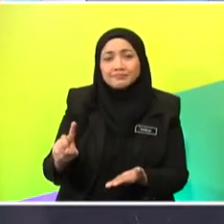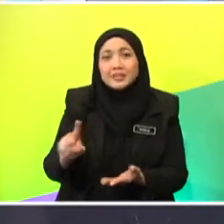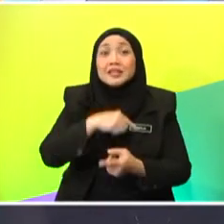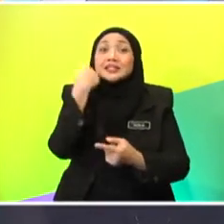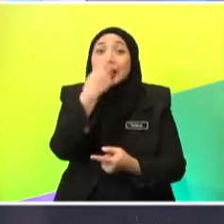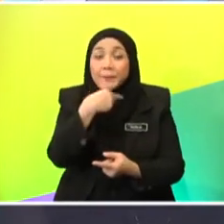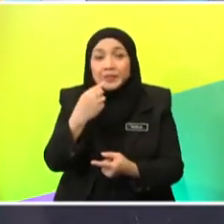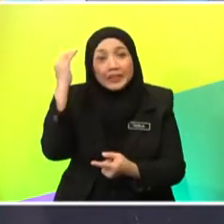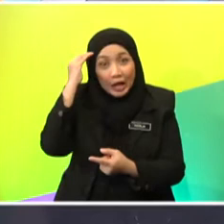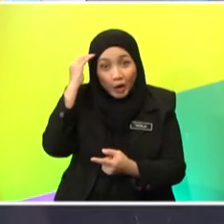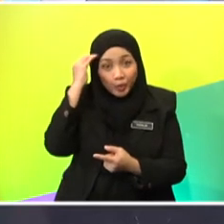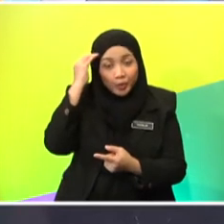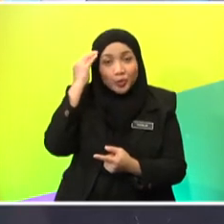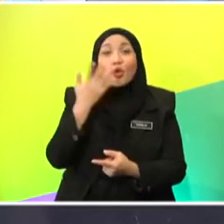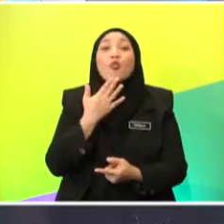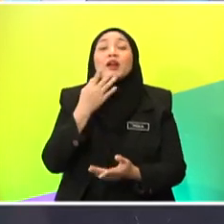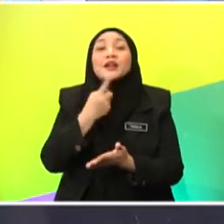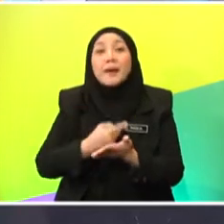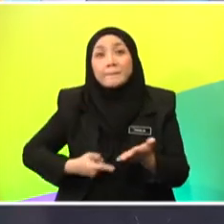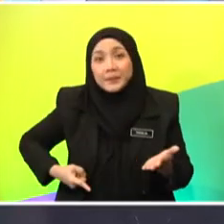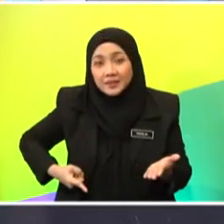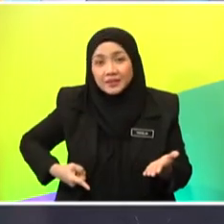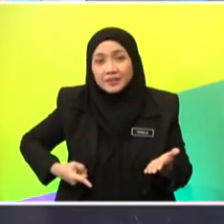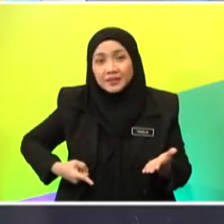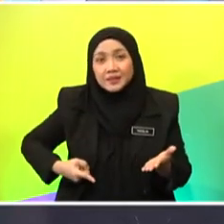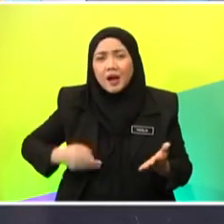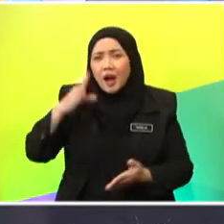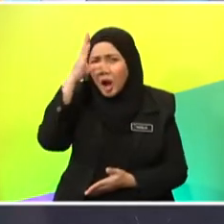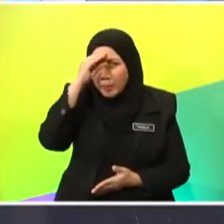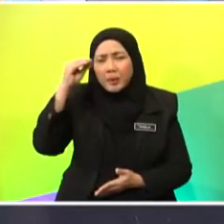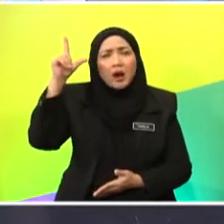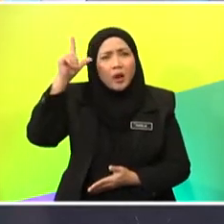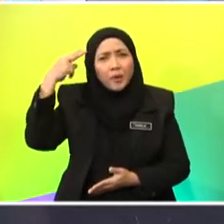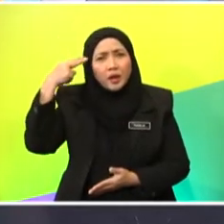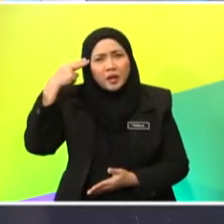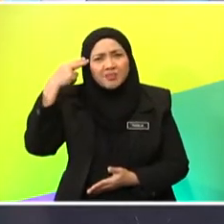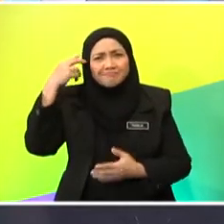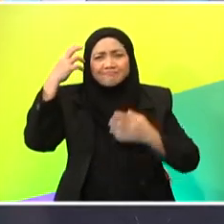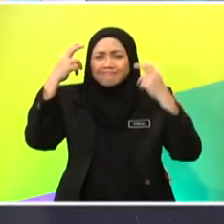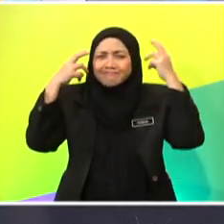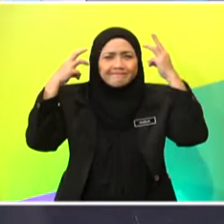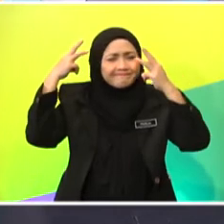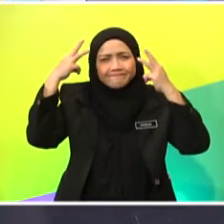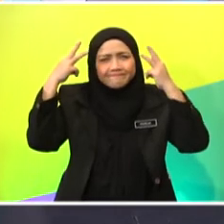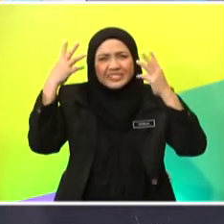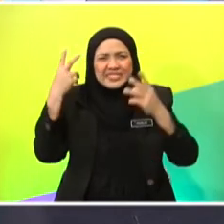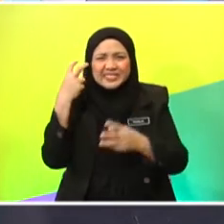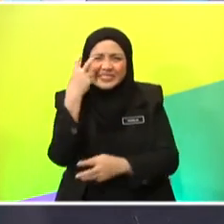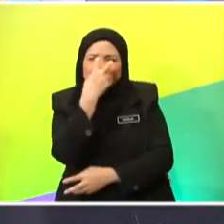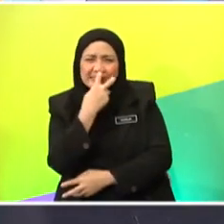ih cepetan tipe rumah ini warna pun cycle inilah betul-betul sebuah rumah